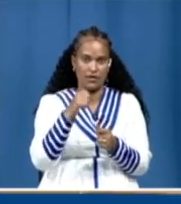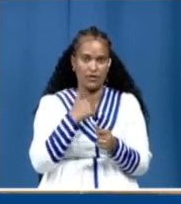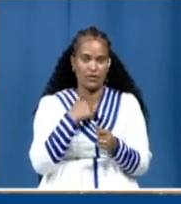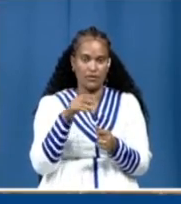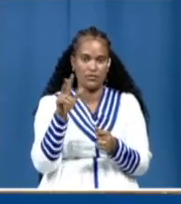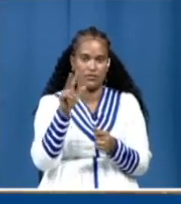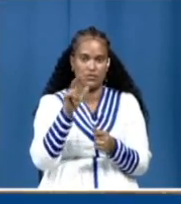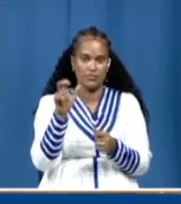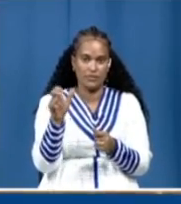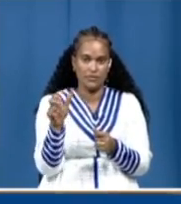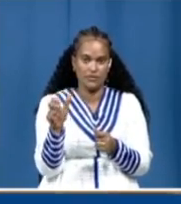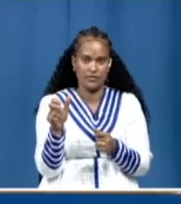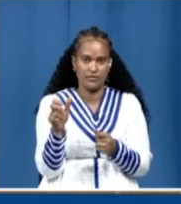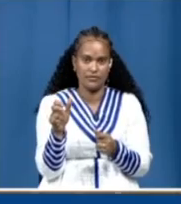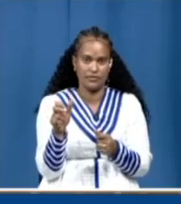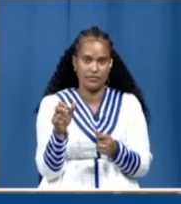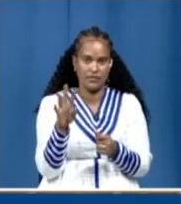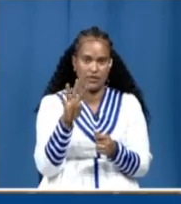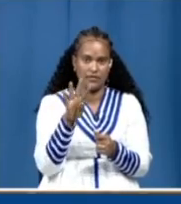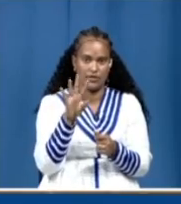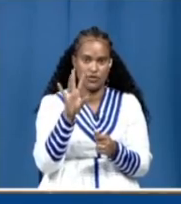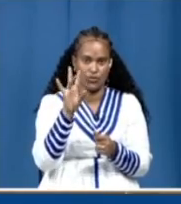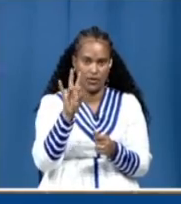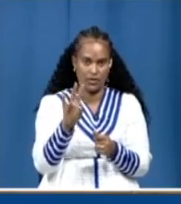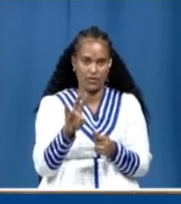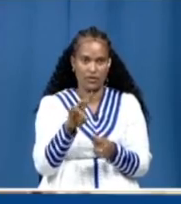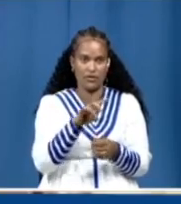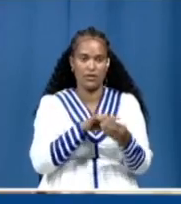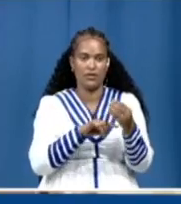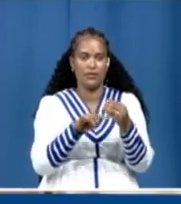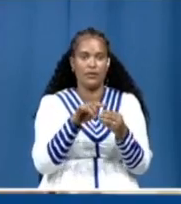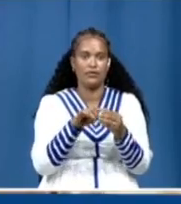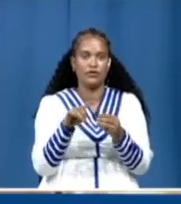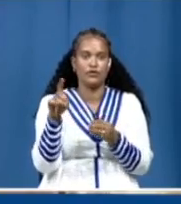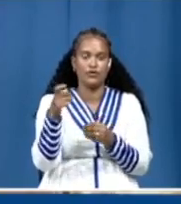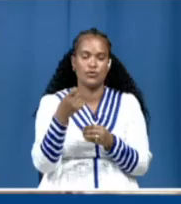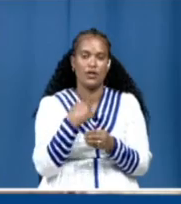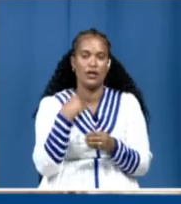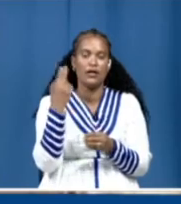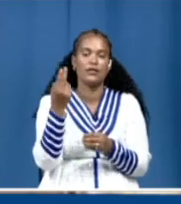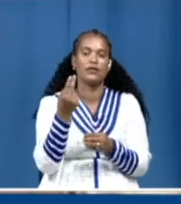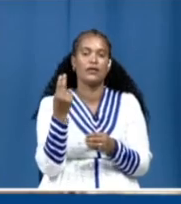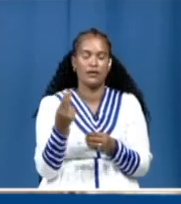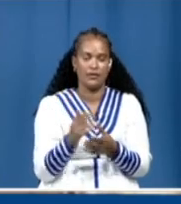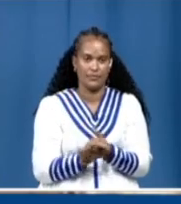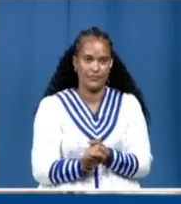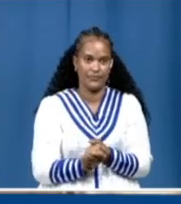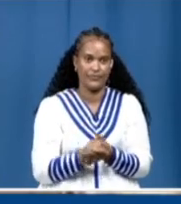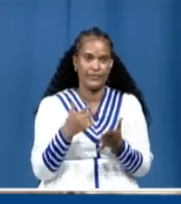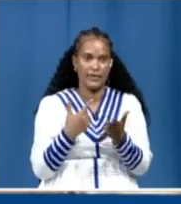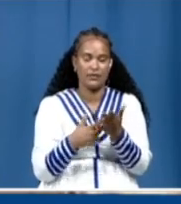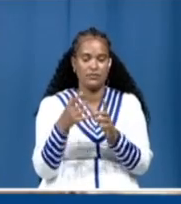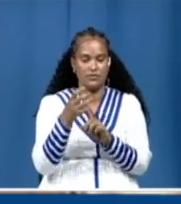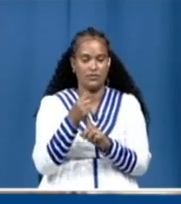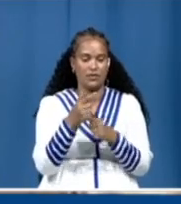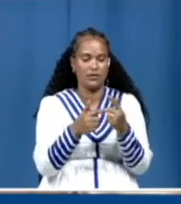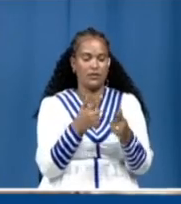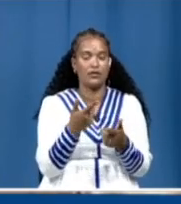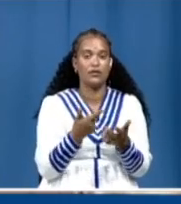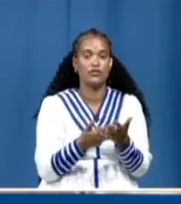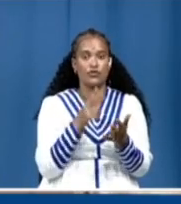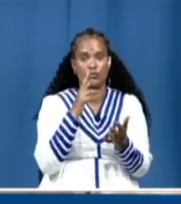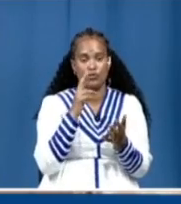300 ميتن أربعين شعاتن خوابي زغوون اللي نات تتكامل مالتي زينا حزنا نخيد نزيه من